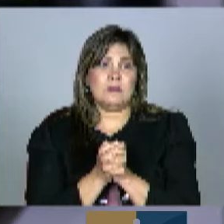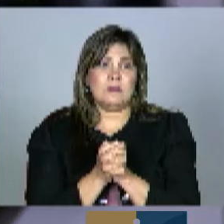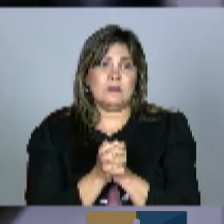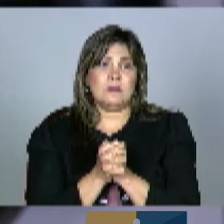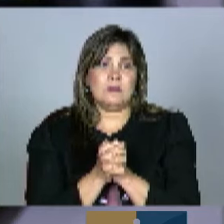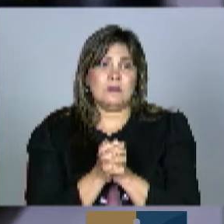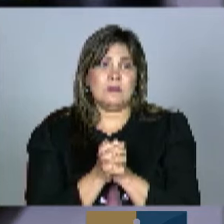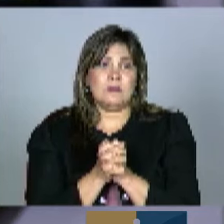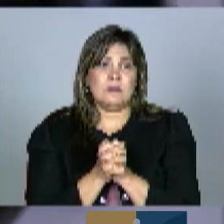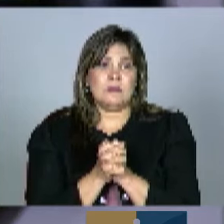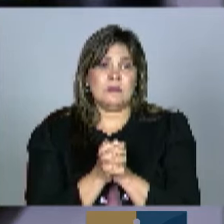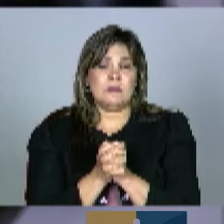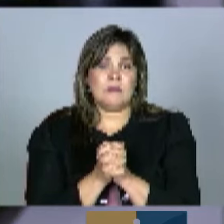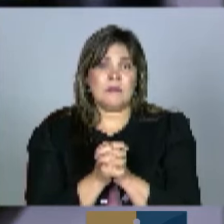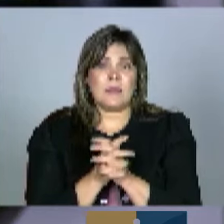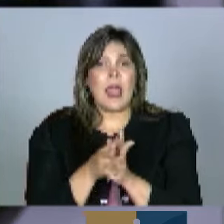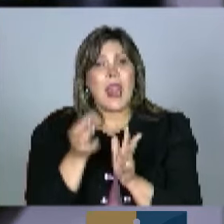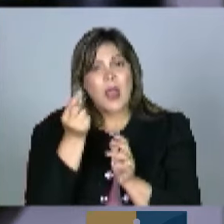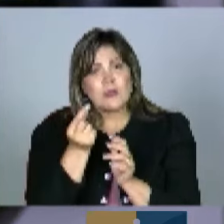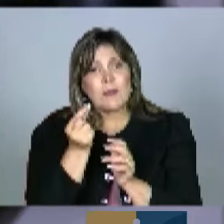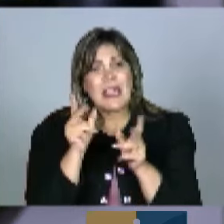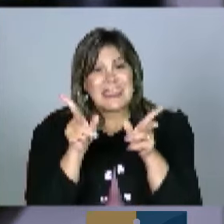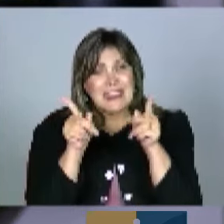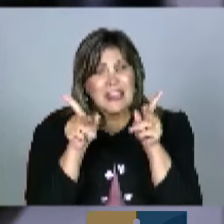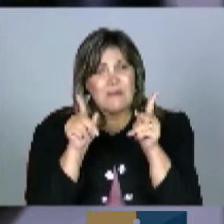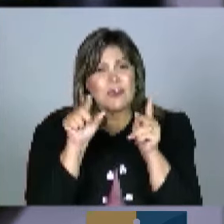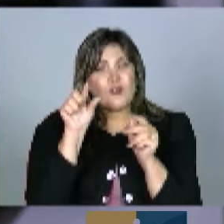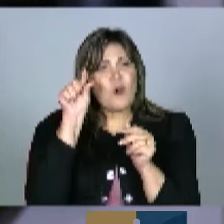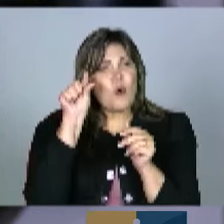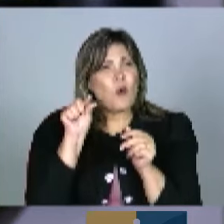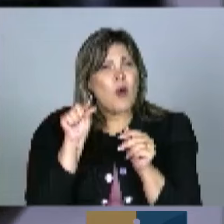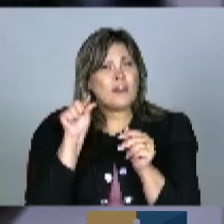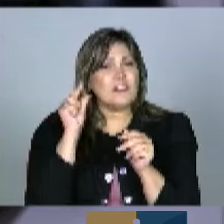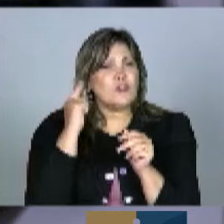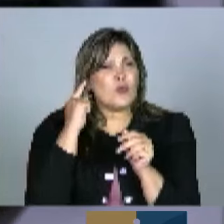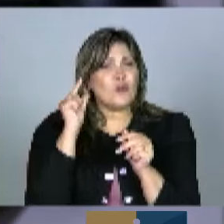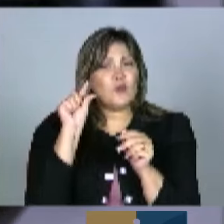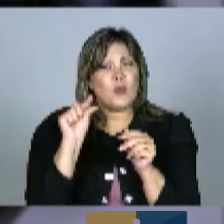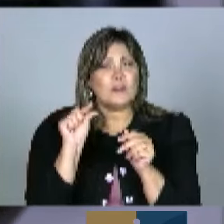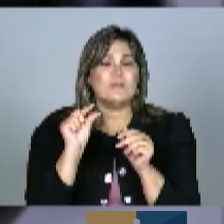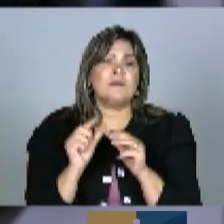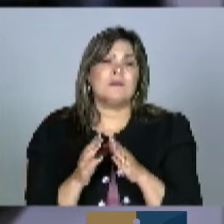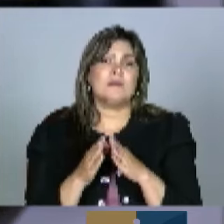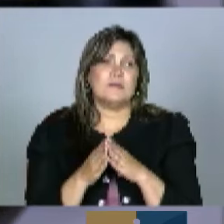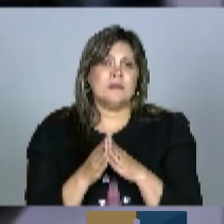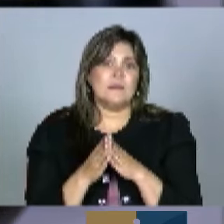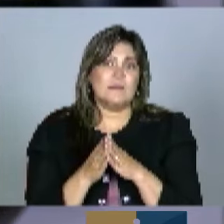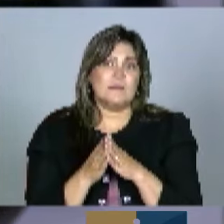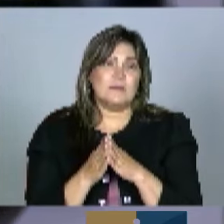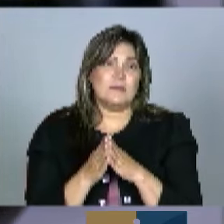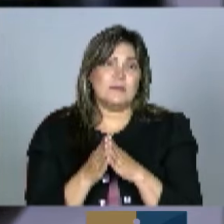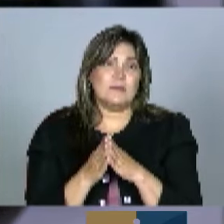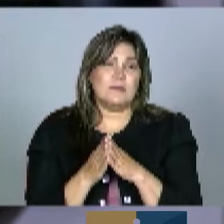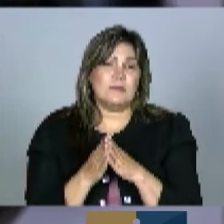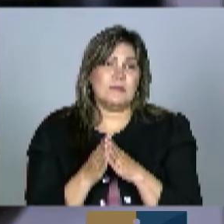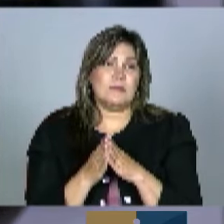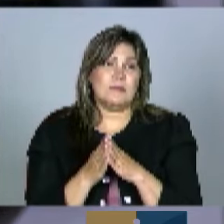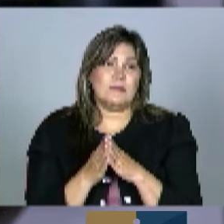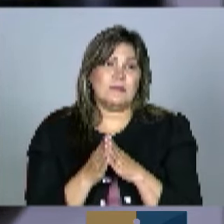التلفزيون استاذ سميره نستاذن وطي التلفزيون ونسمع بعض من التليفون استاذ